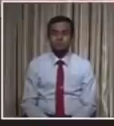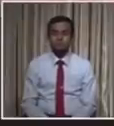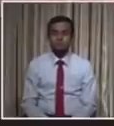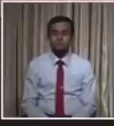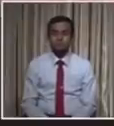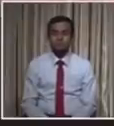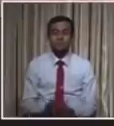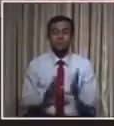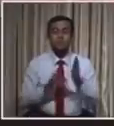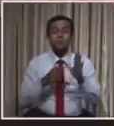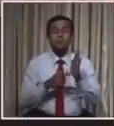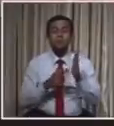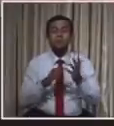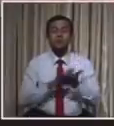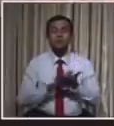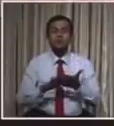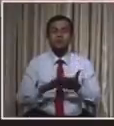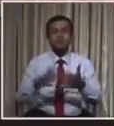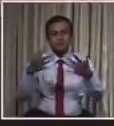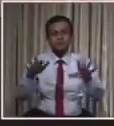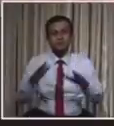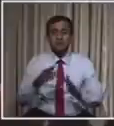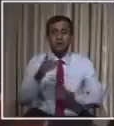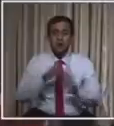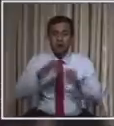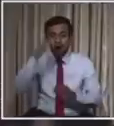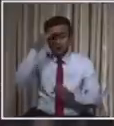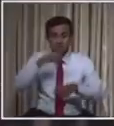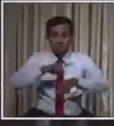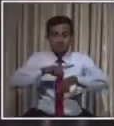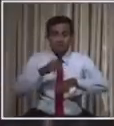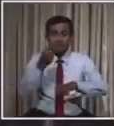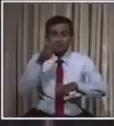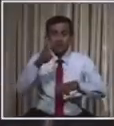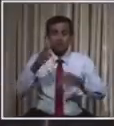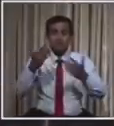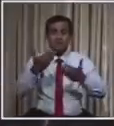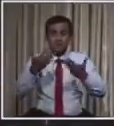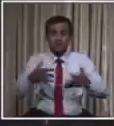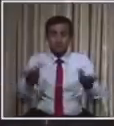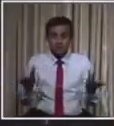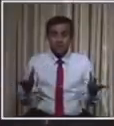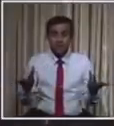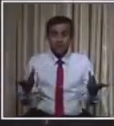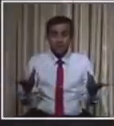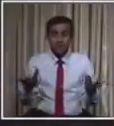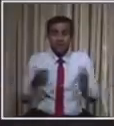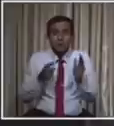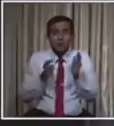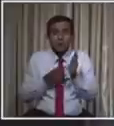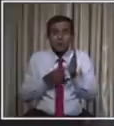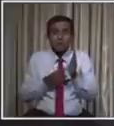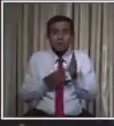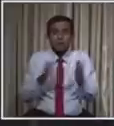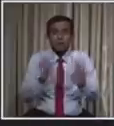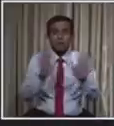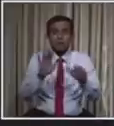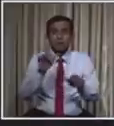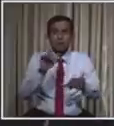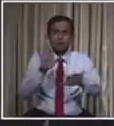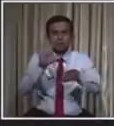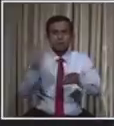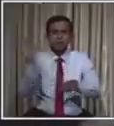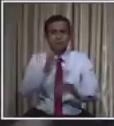ඔව් මිනිස්සුන් නැකර මන්තු ඉවර කරන්න තරු කතානායකතුමනි මගේ විනාඩි 13 ඉවර වුණෙත් නැහැ එතකොට මේ බය වෙච්ච එකට මෙහෙම කරන්න බෑ පහෙන් පස්සේ